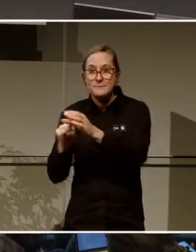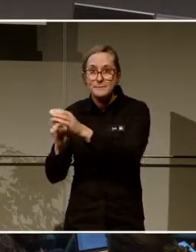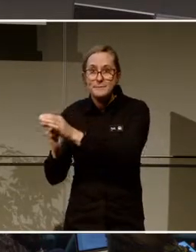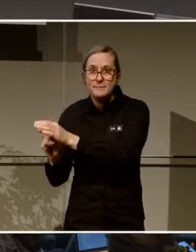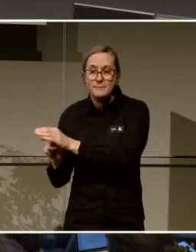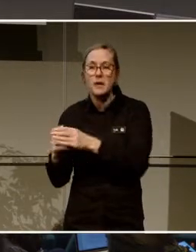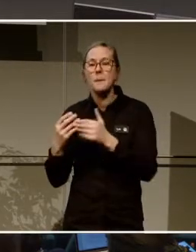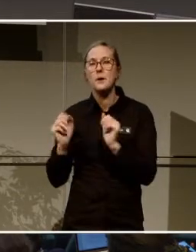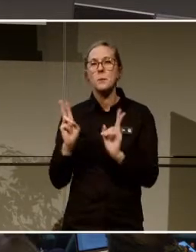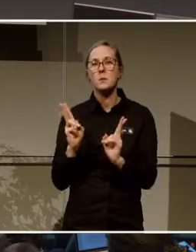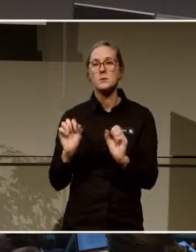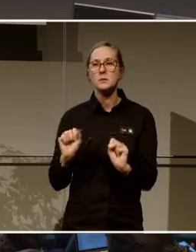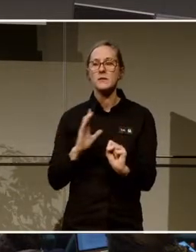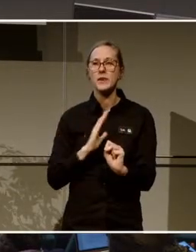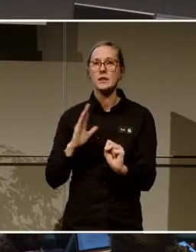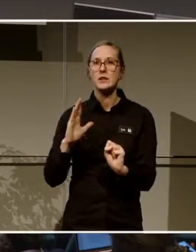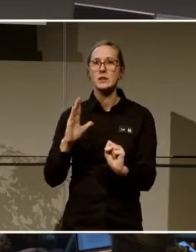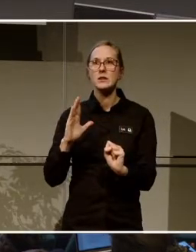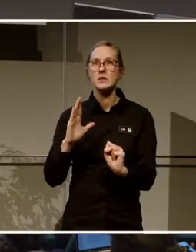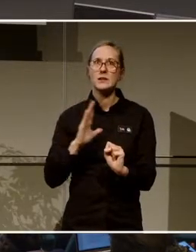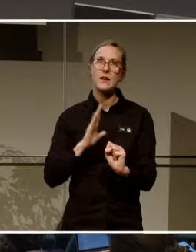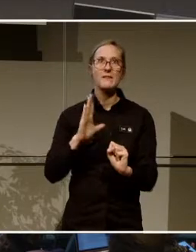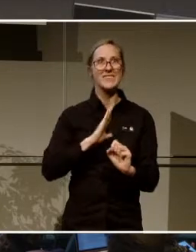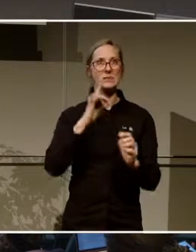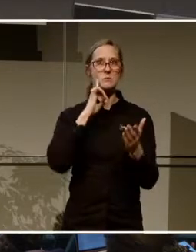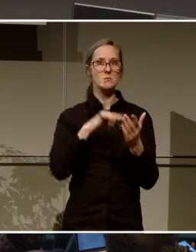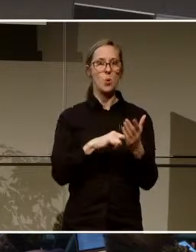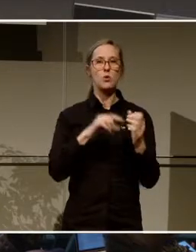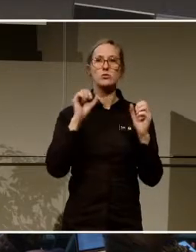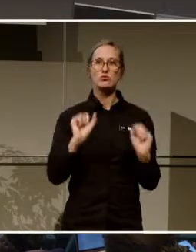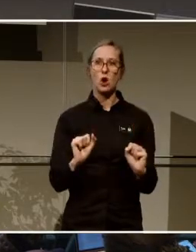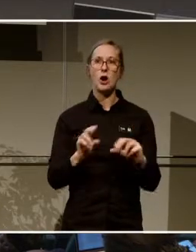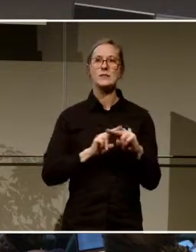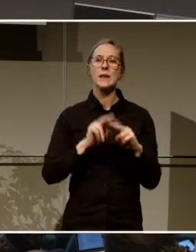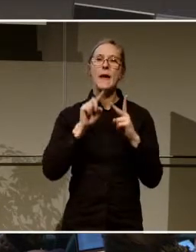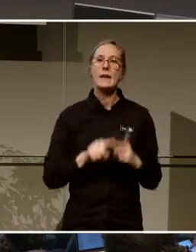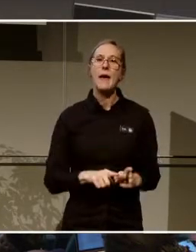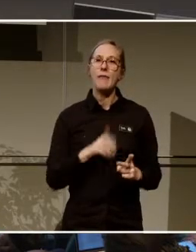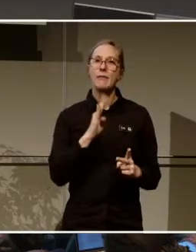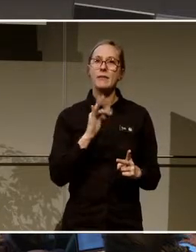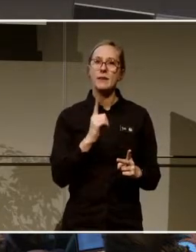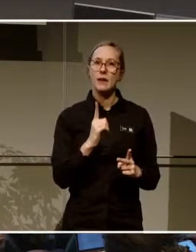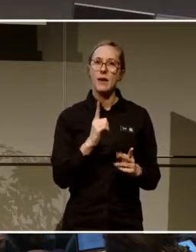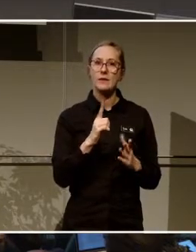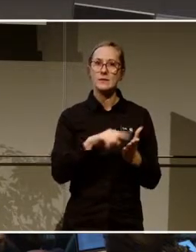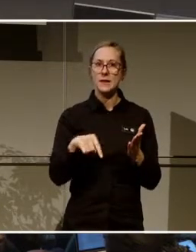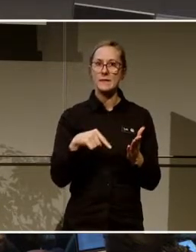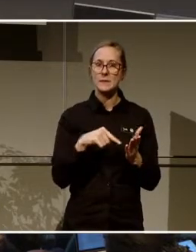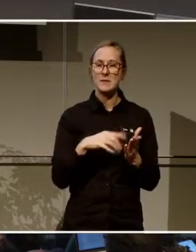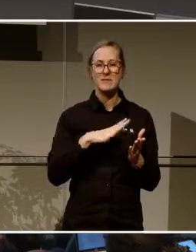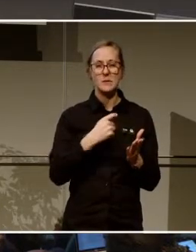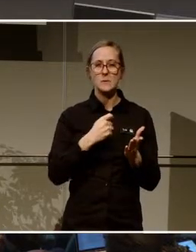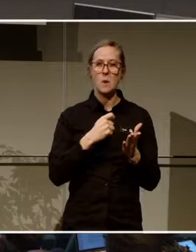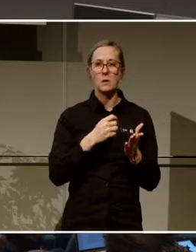ska också finnas, det finns en ambition att man ändå ska kunna känna igen ett digidelcenter. Ett